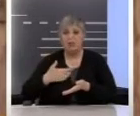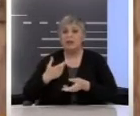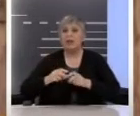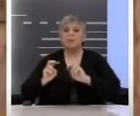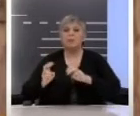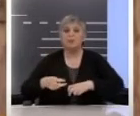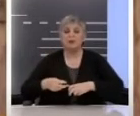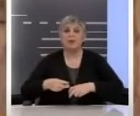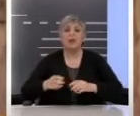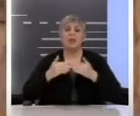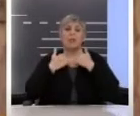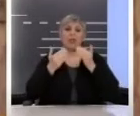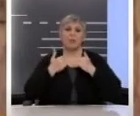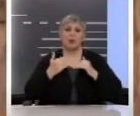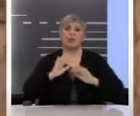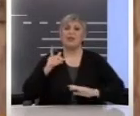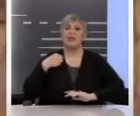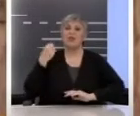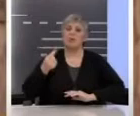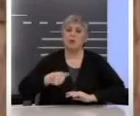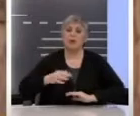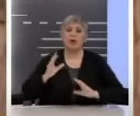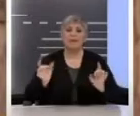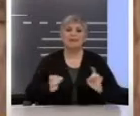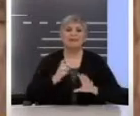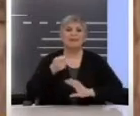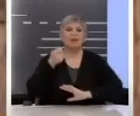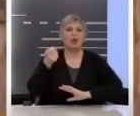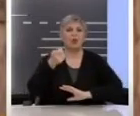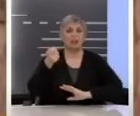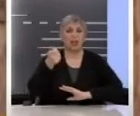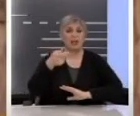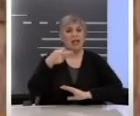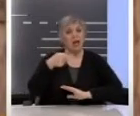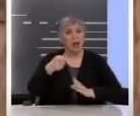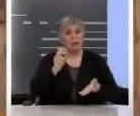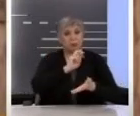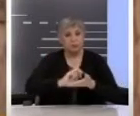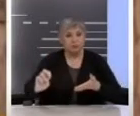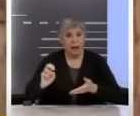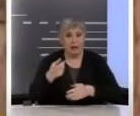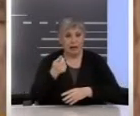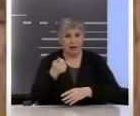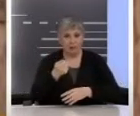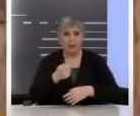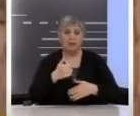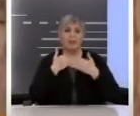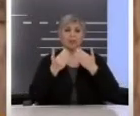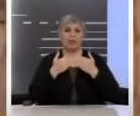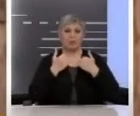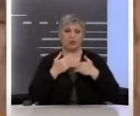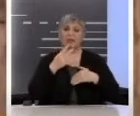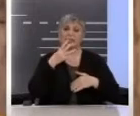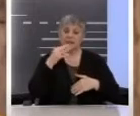τρίτων ή στα χέρια του δημοσίου. Γι' αυτόν τον λόγο ακριβώς που σας προείπα ότι είναι